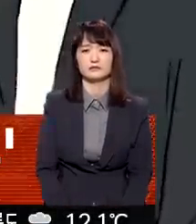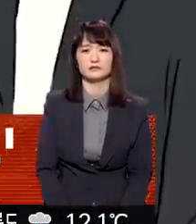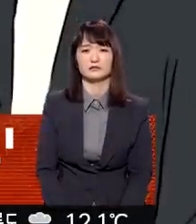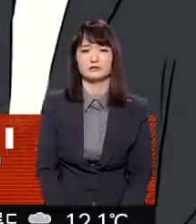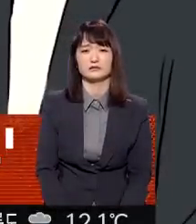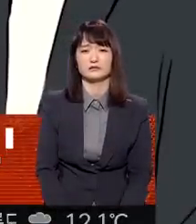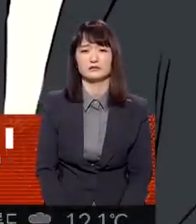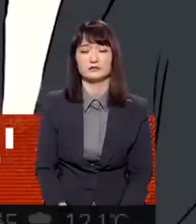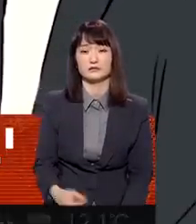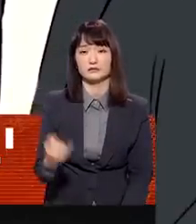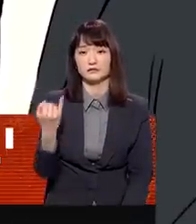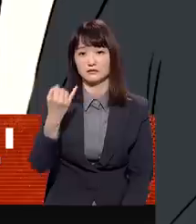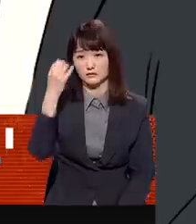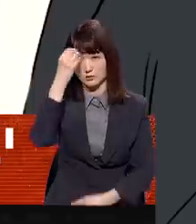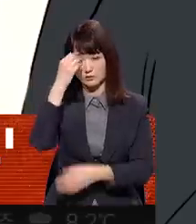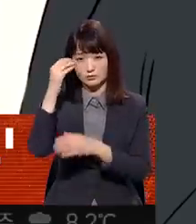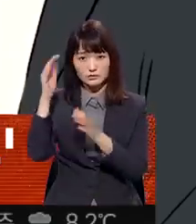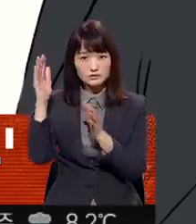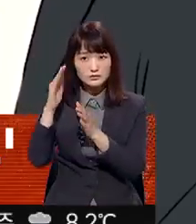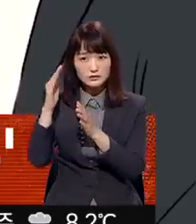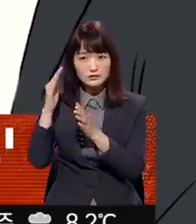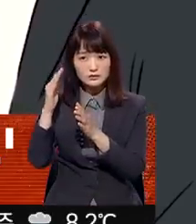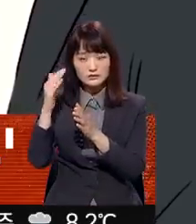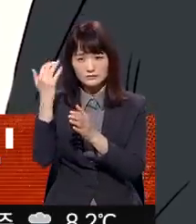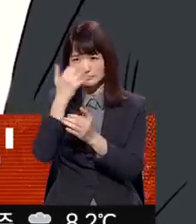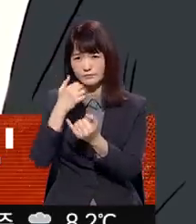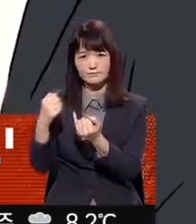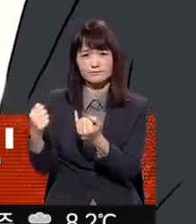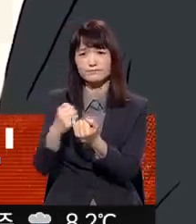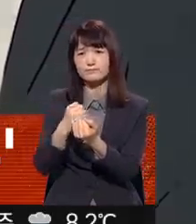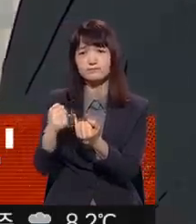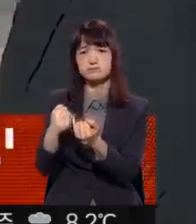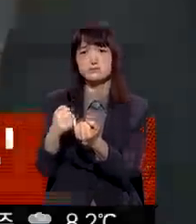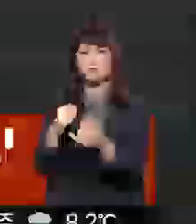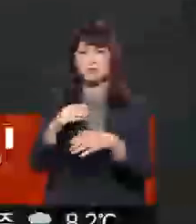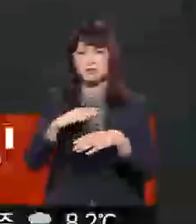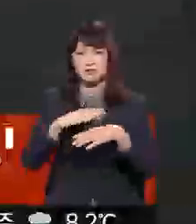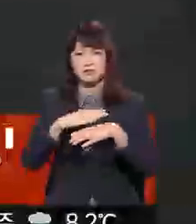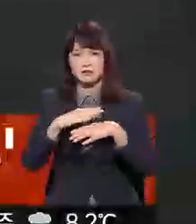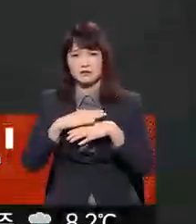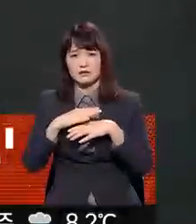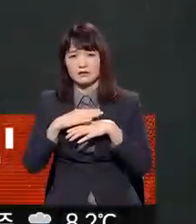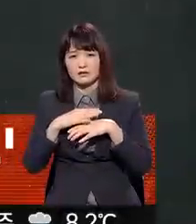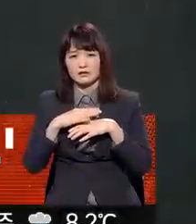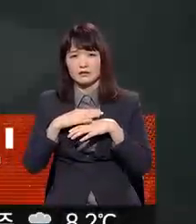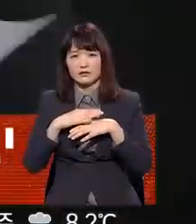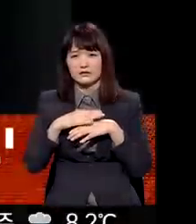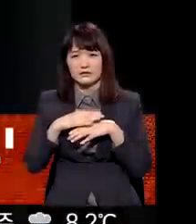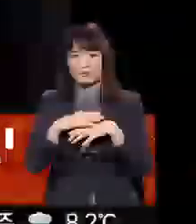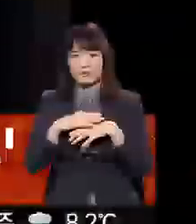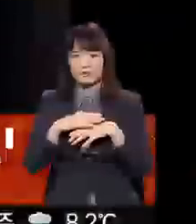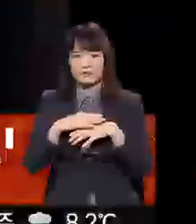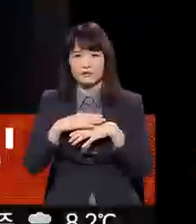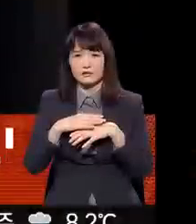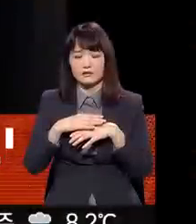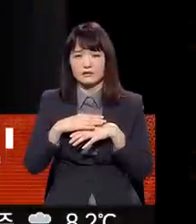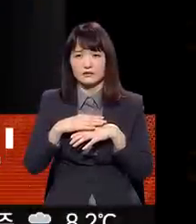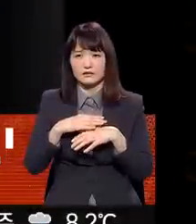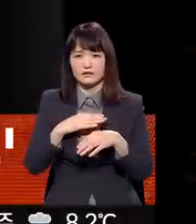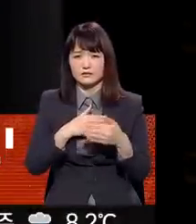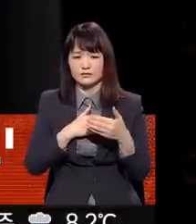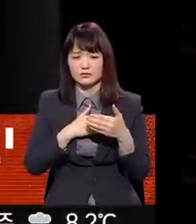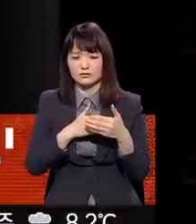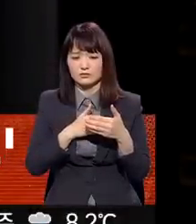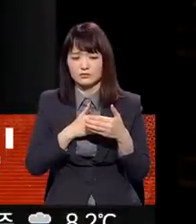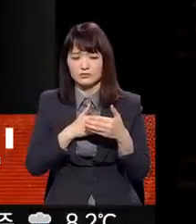처음에 여고생 시절에 이런 일을 당했다면 저는 두렵고 무섭고 이해가